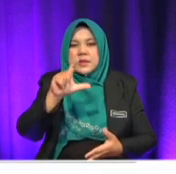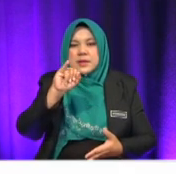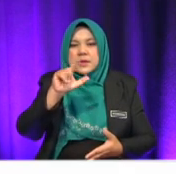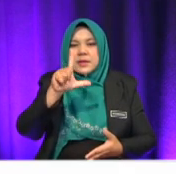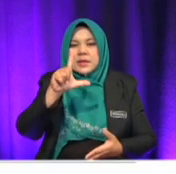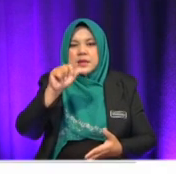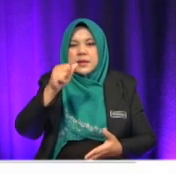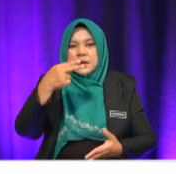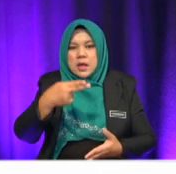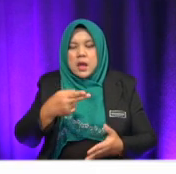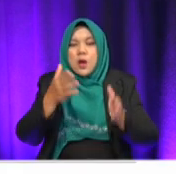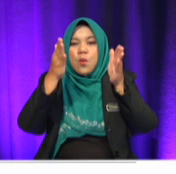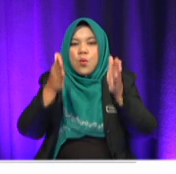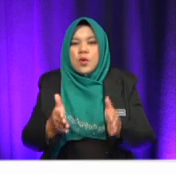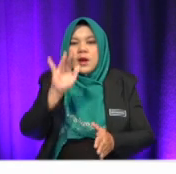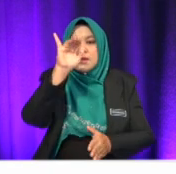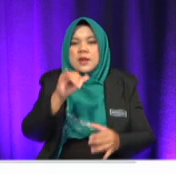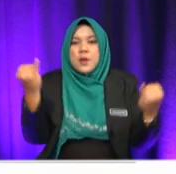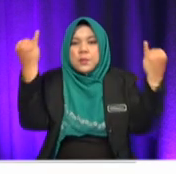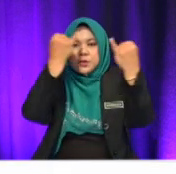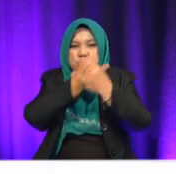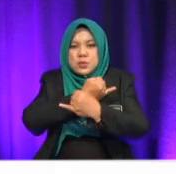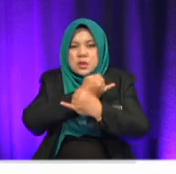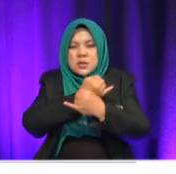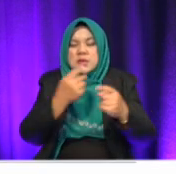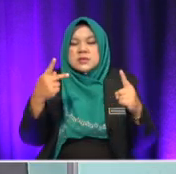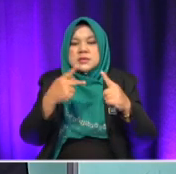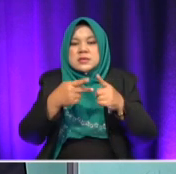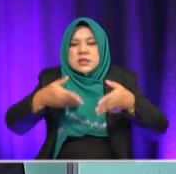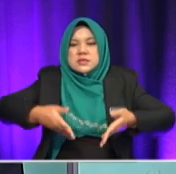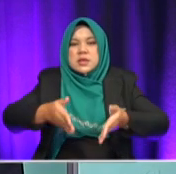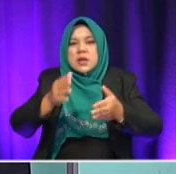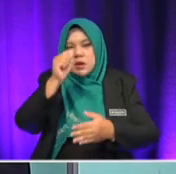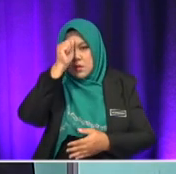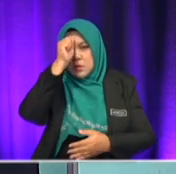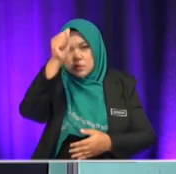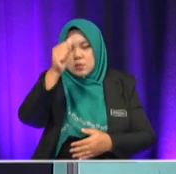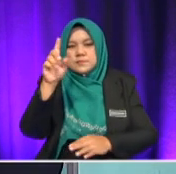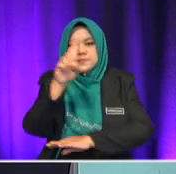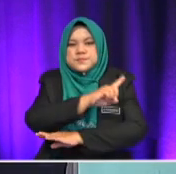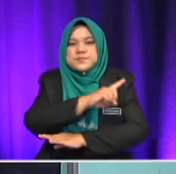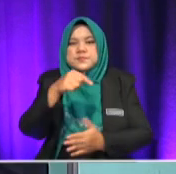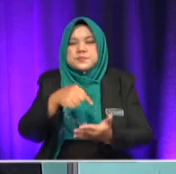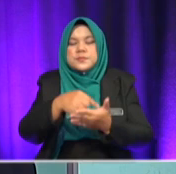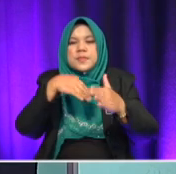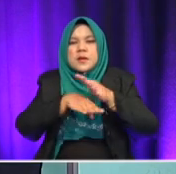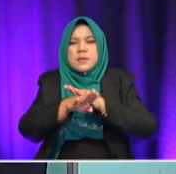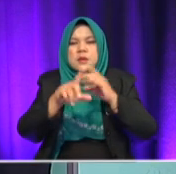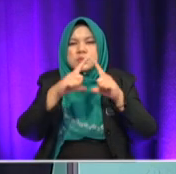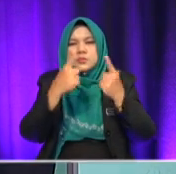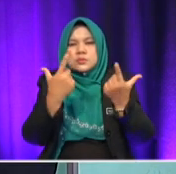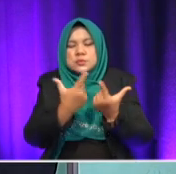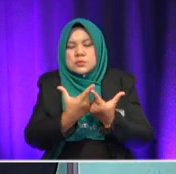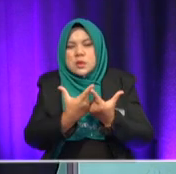contoh murid-murid yang ada di Google Mi kita itulah ya mereka ini berjuang di jalan Allah hari ini nak masuk kelas Putro Pak